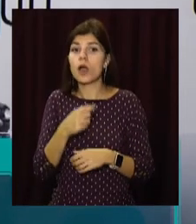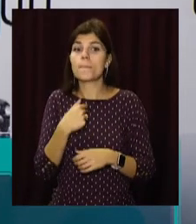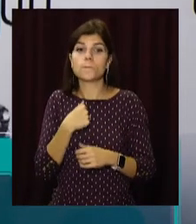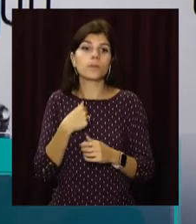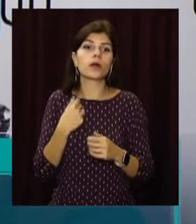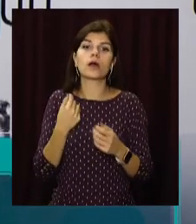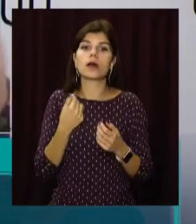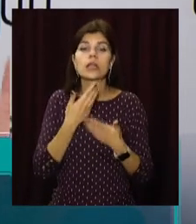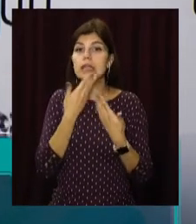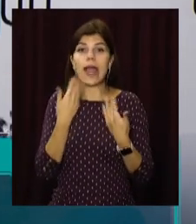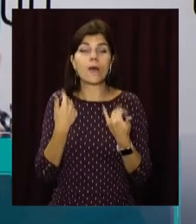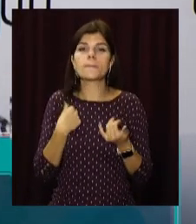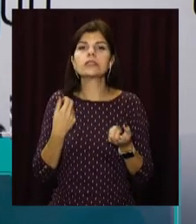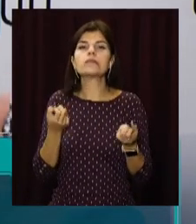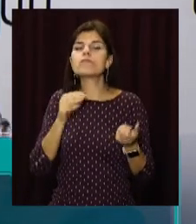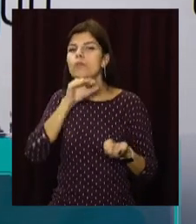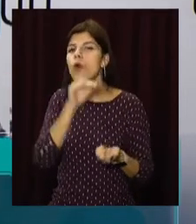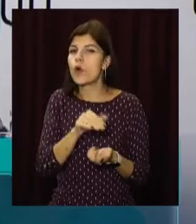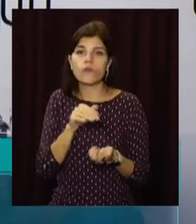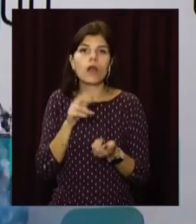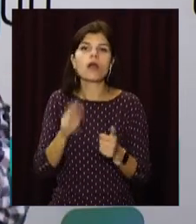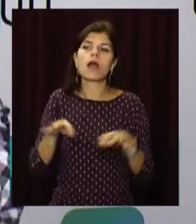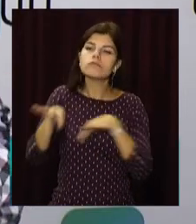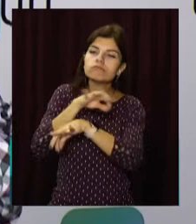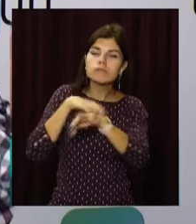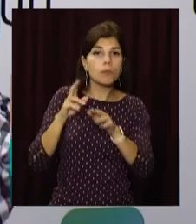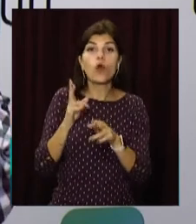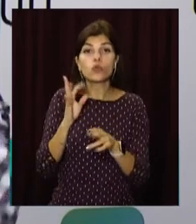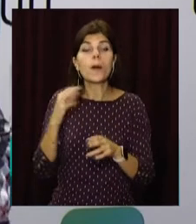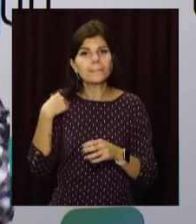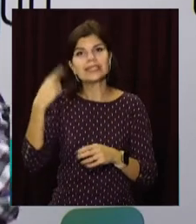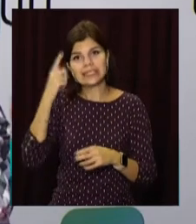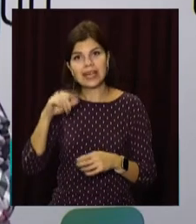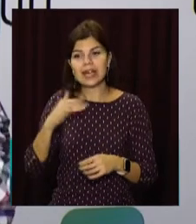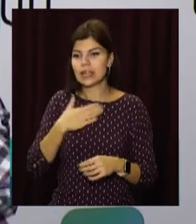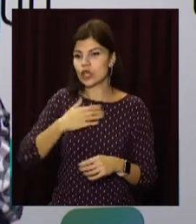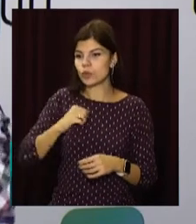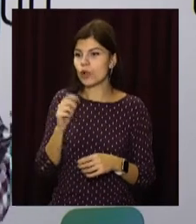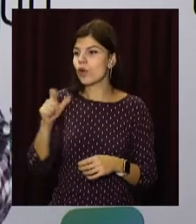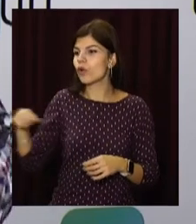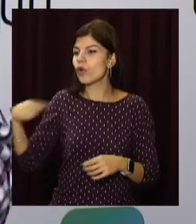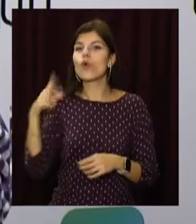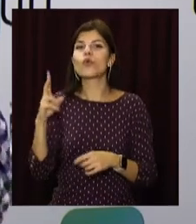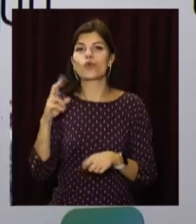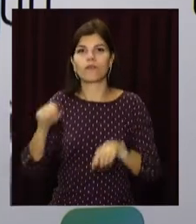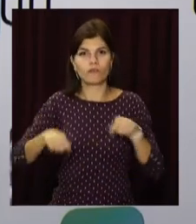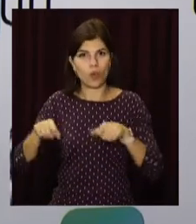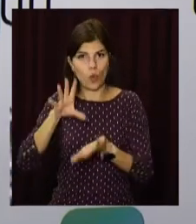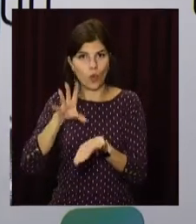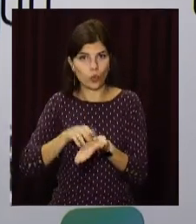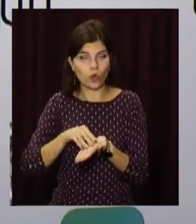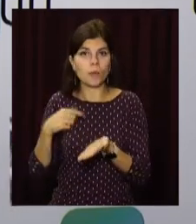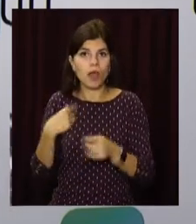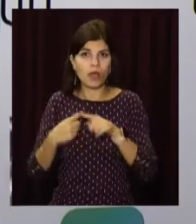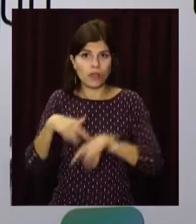знаємо, і наші колеги, і ті, хто катаються, ми щодня на цих вулицях і знаємо, як нам зручно і